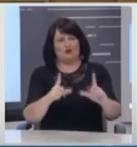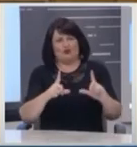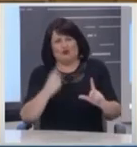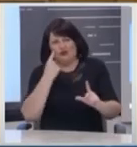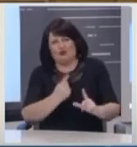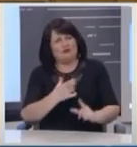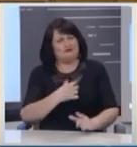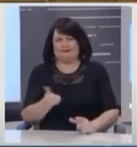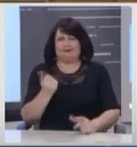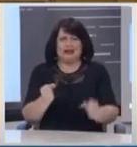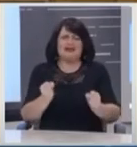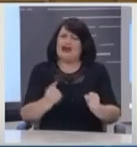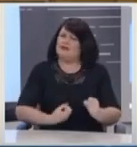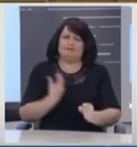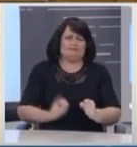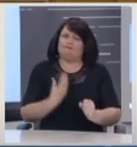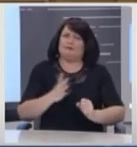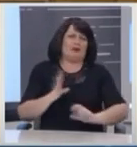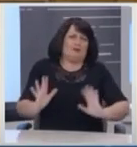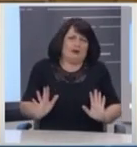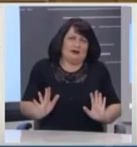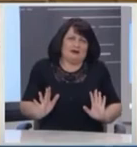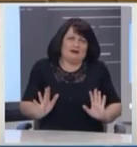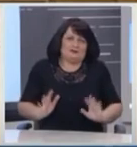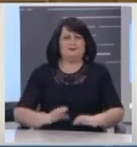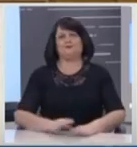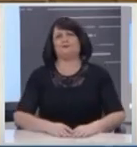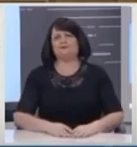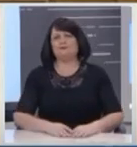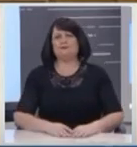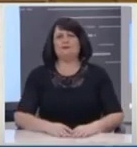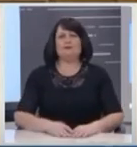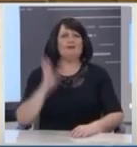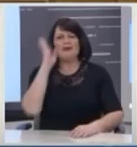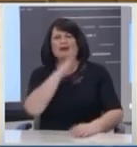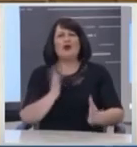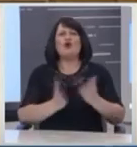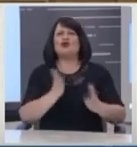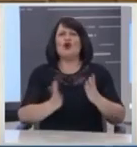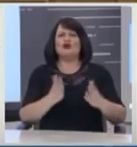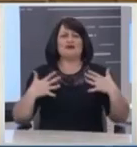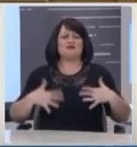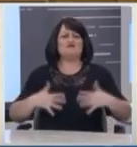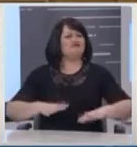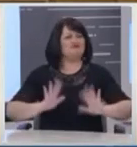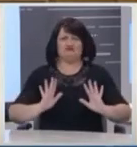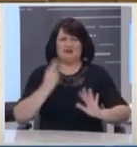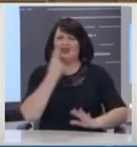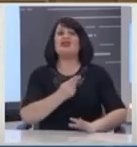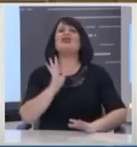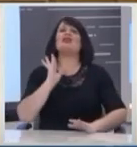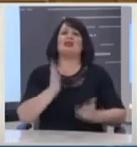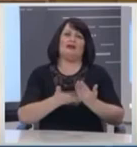αισθήματος εμπιστοσύνης και ασφάλειας στους πολίτες, όσες στολές παραλλαγής και αναλάζουν. Αν οι